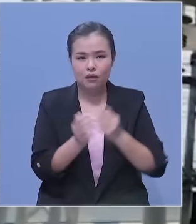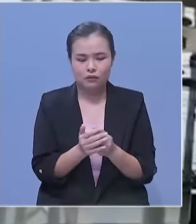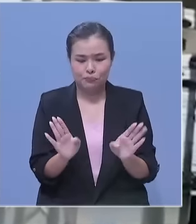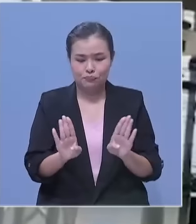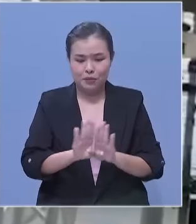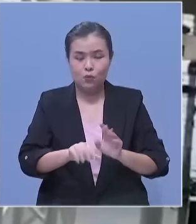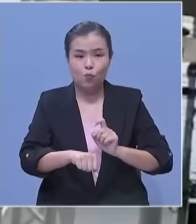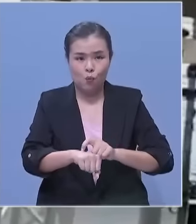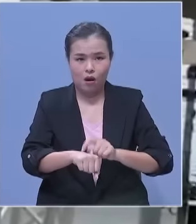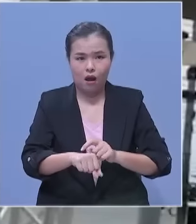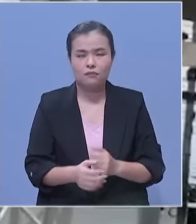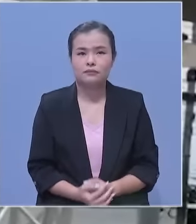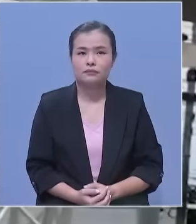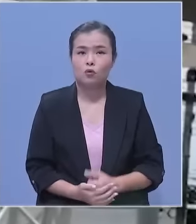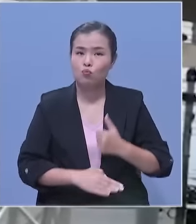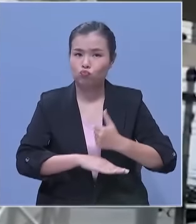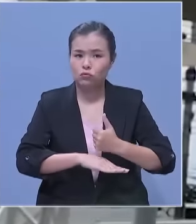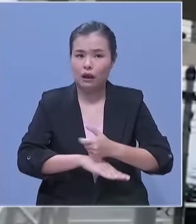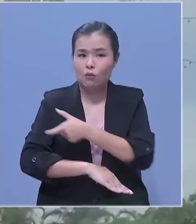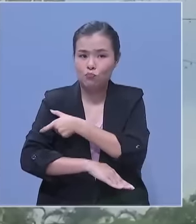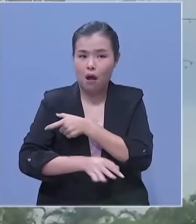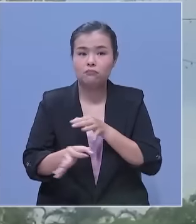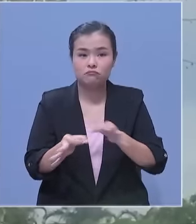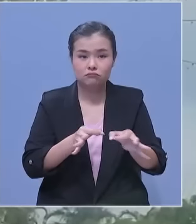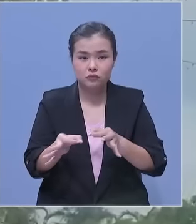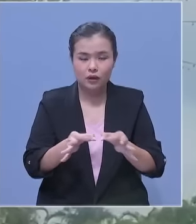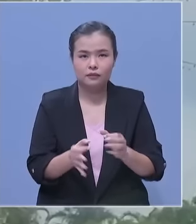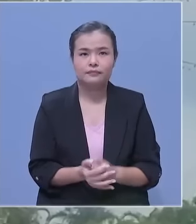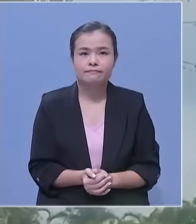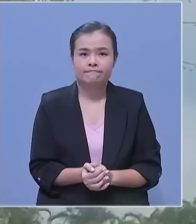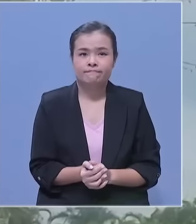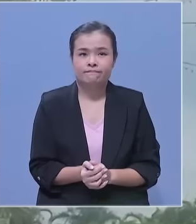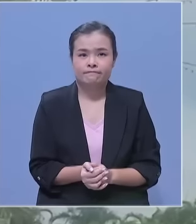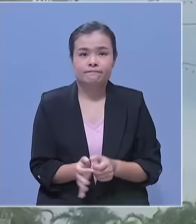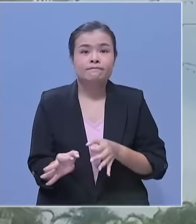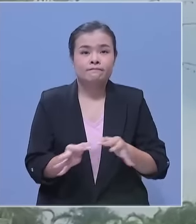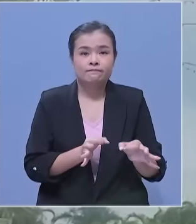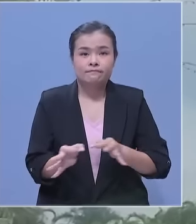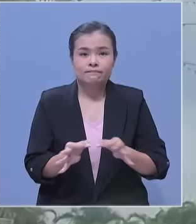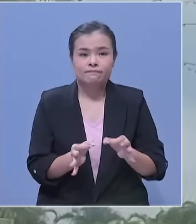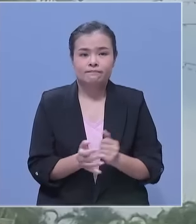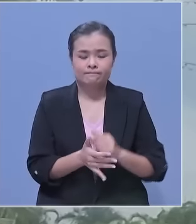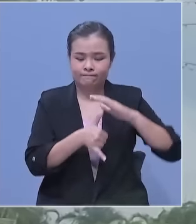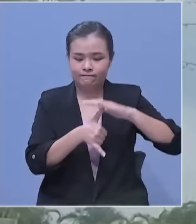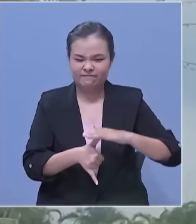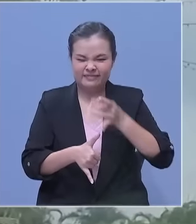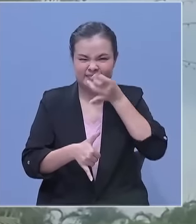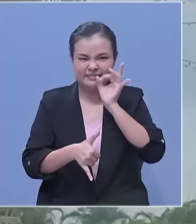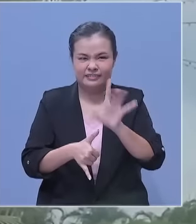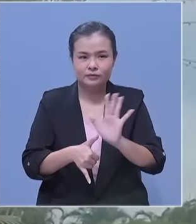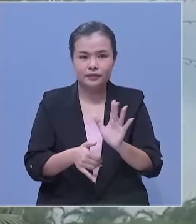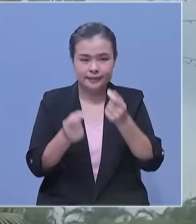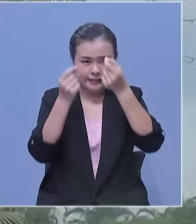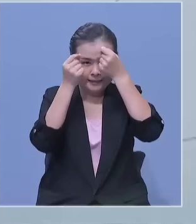ใกล้ปิดแล้วนี่หัวหน้ารปภ.เขาชี้แจงแบบนี้นะ ก็เป็นคำชี้แจงบอกว่าไม่ได้มีการเหยียดอะไรรอยสักเ